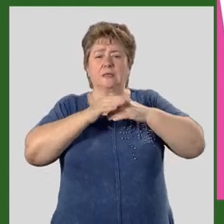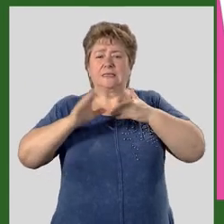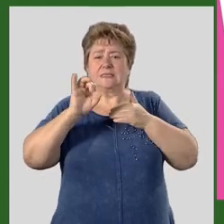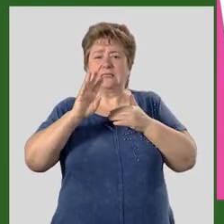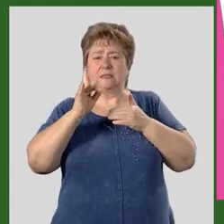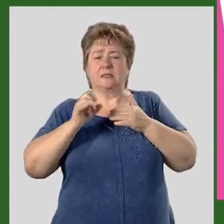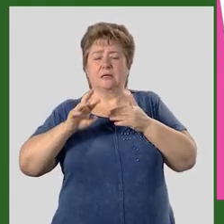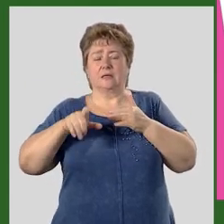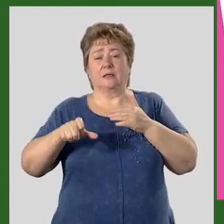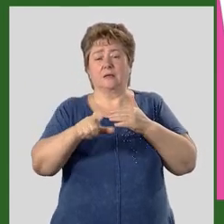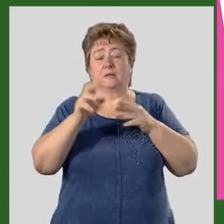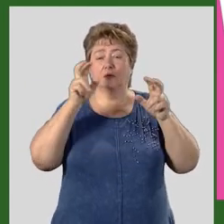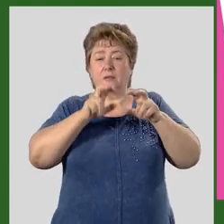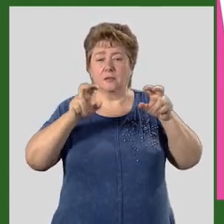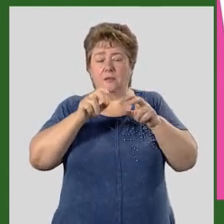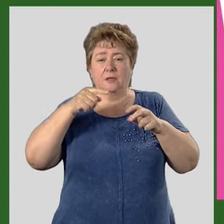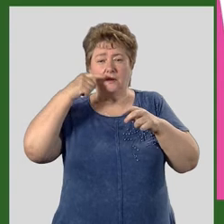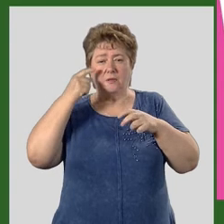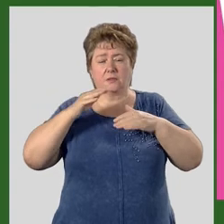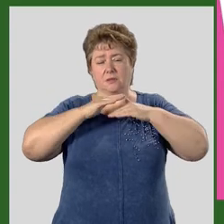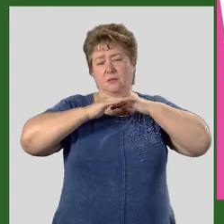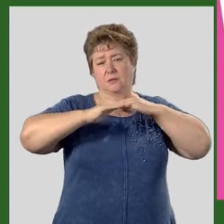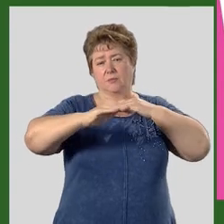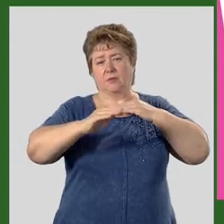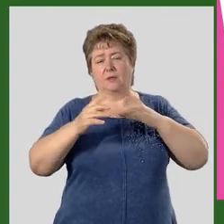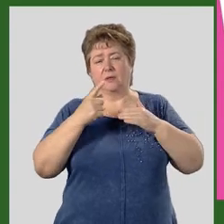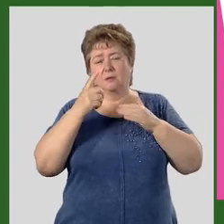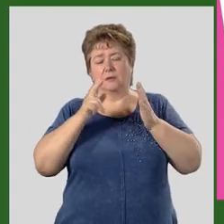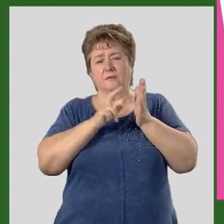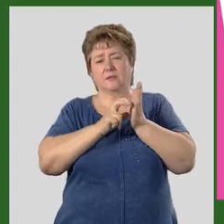Сырдарьи для исследования кыргызских степей. В